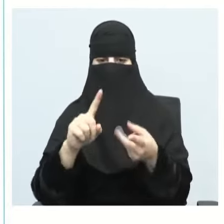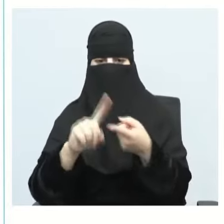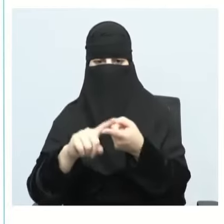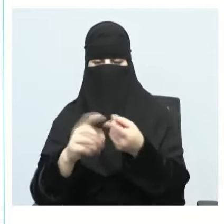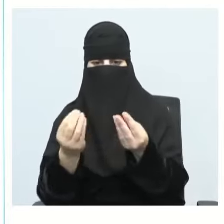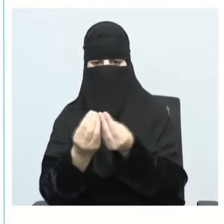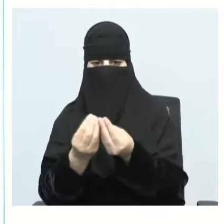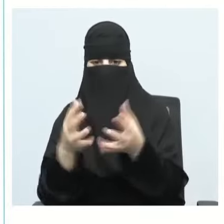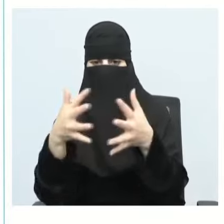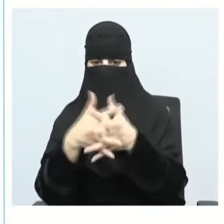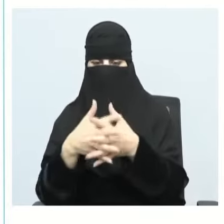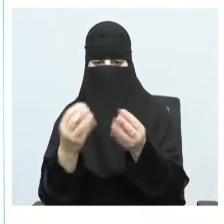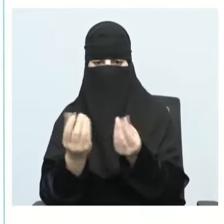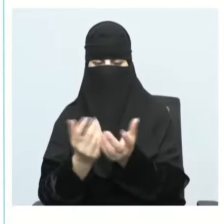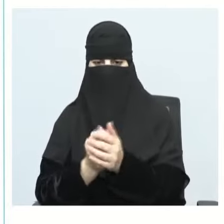المجموع